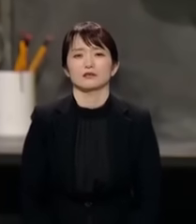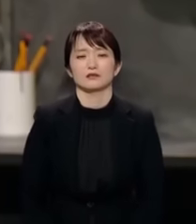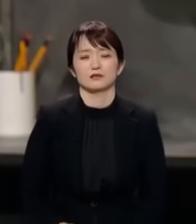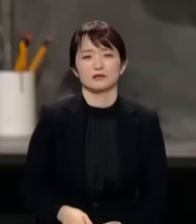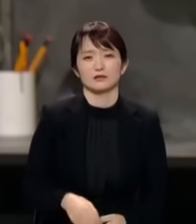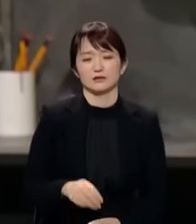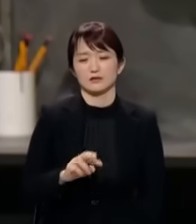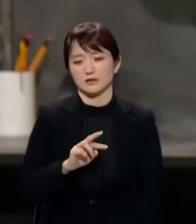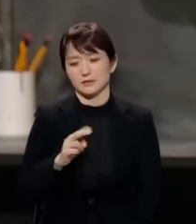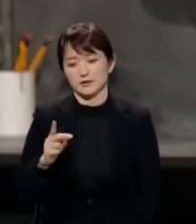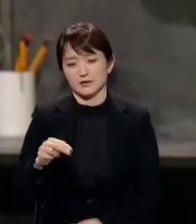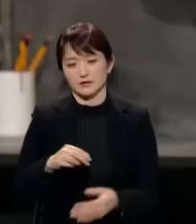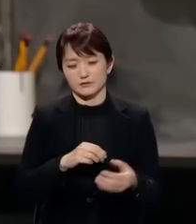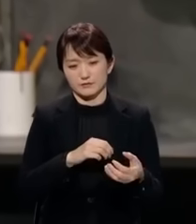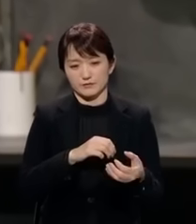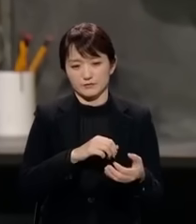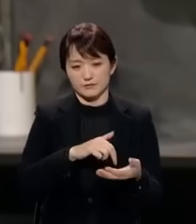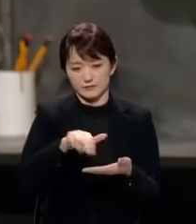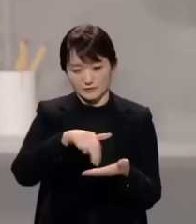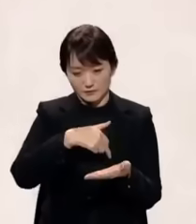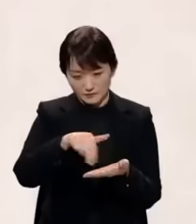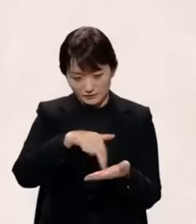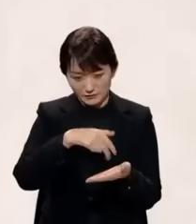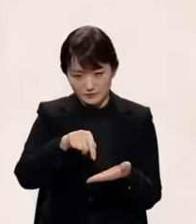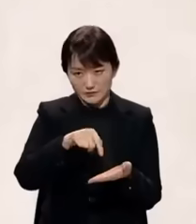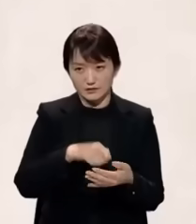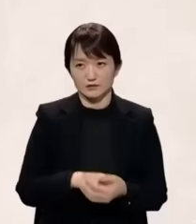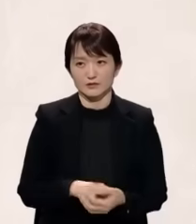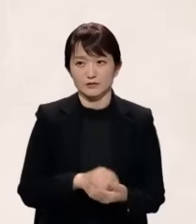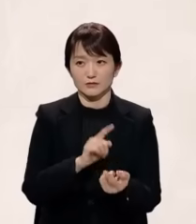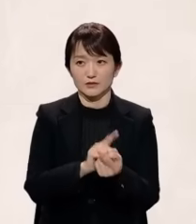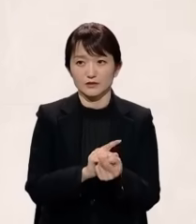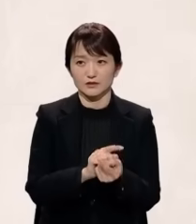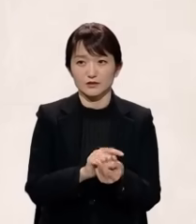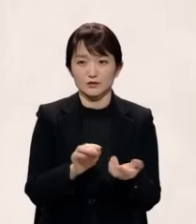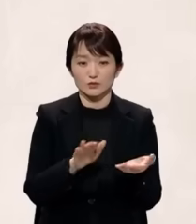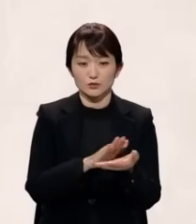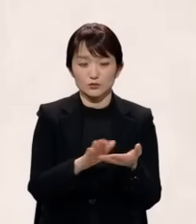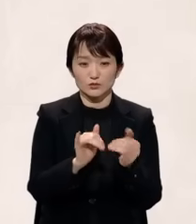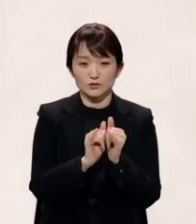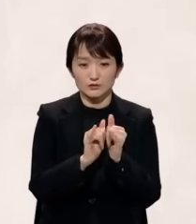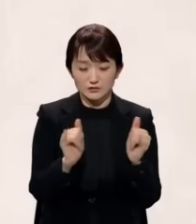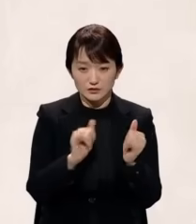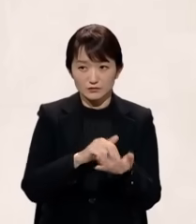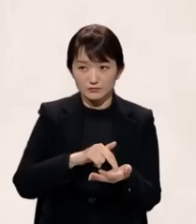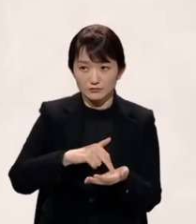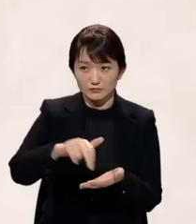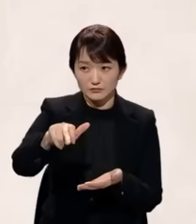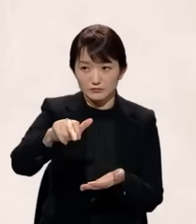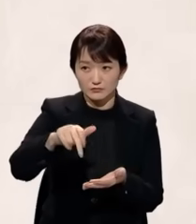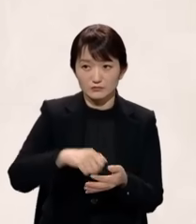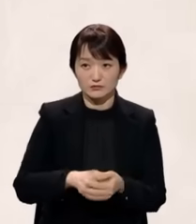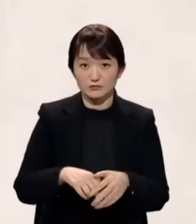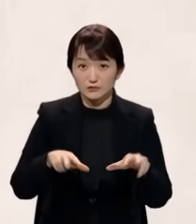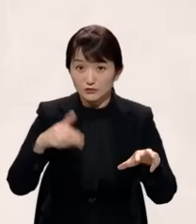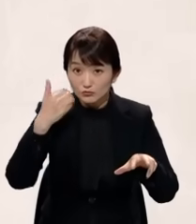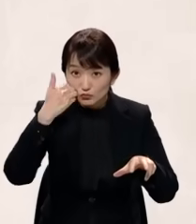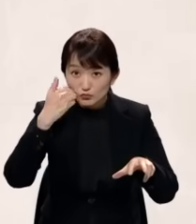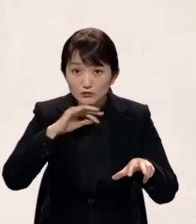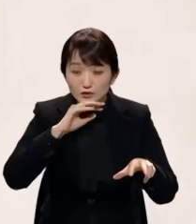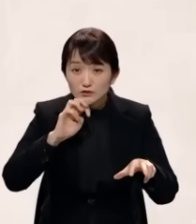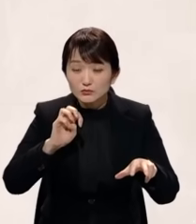어플을 통해서 만나서 놀 사람이라는 취즈 글을 올렸고요 올리니까 지금 누가 30